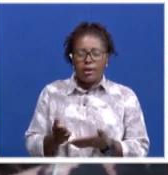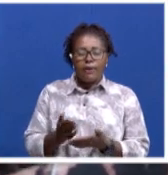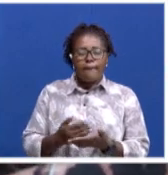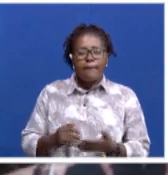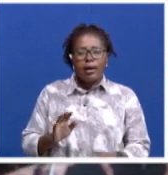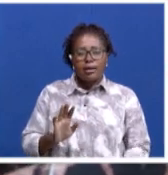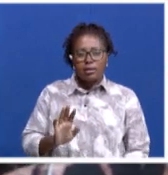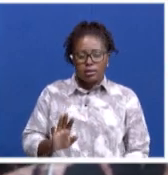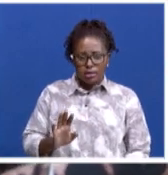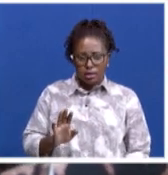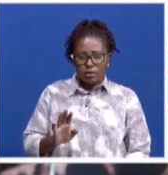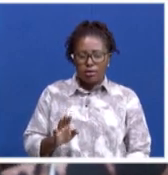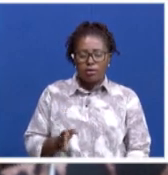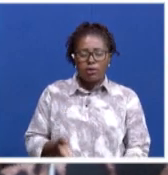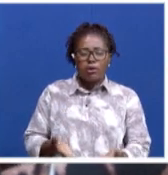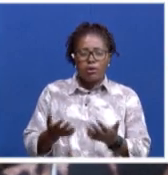t